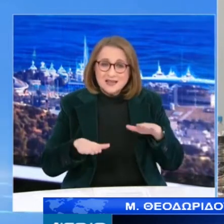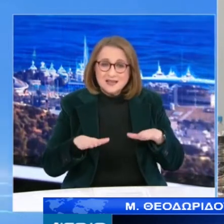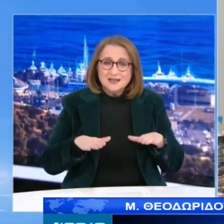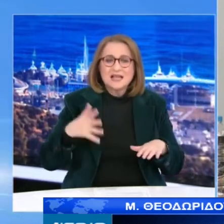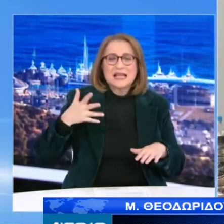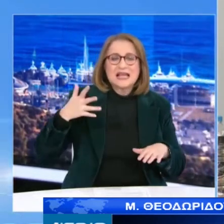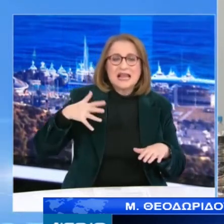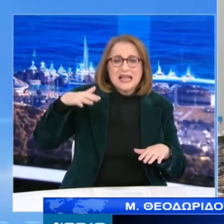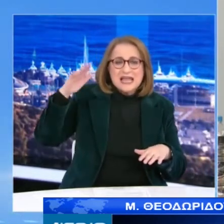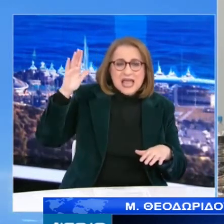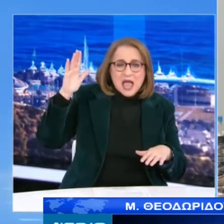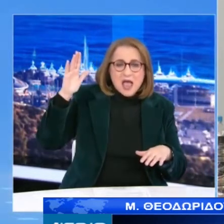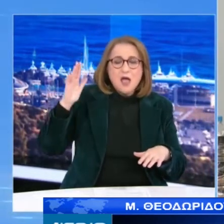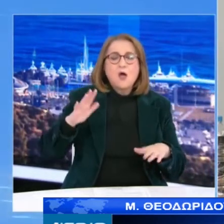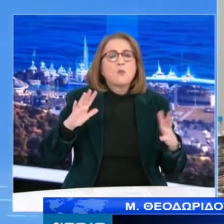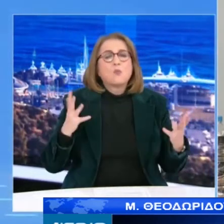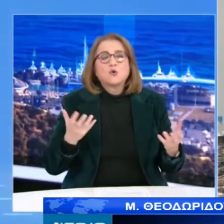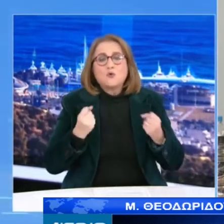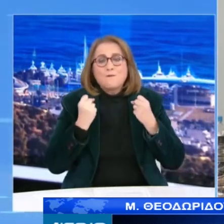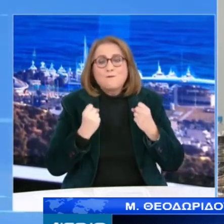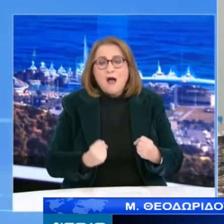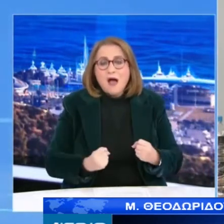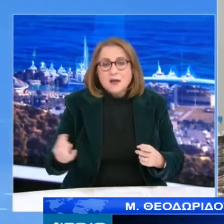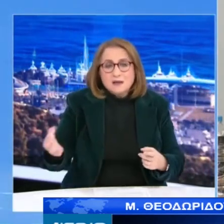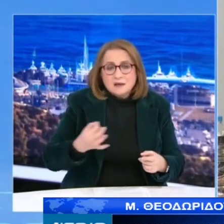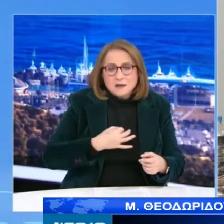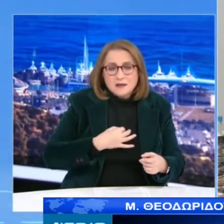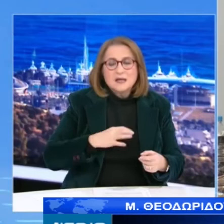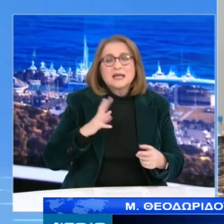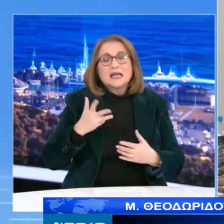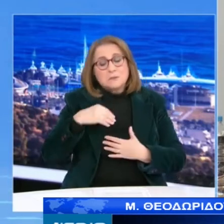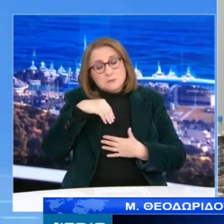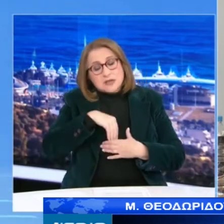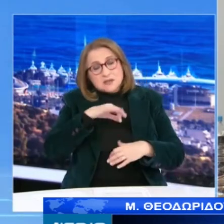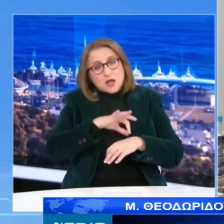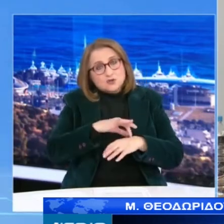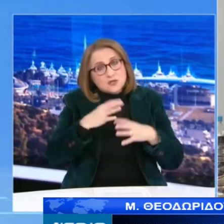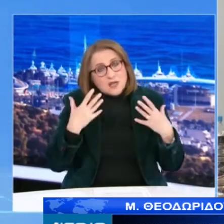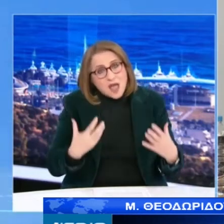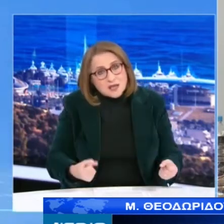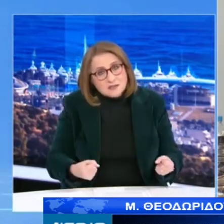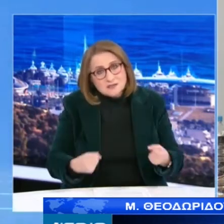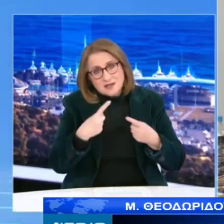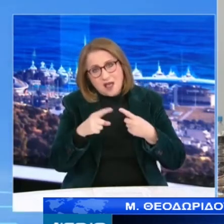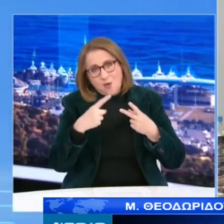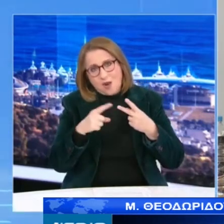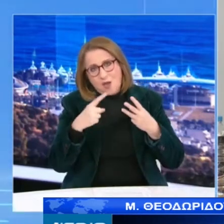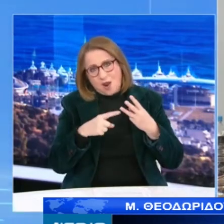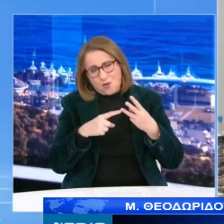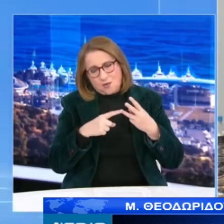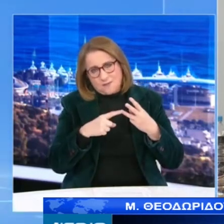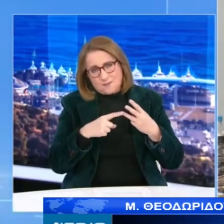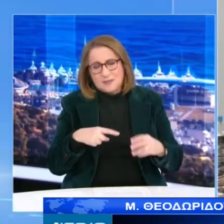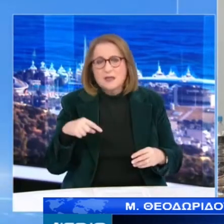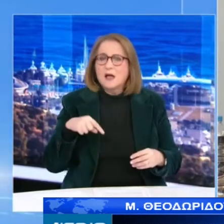ηλικία, η βαρύτητα της κλινικής νόσου ή και υποκείμενα νοσήματα. Αυτό σας δίνει και